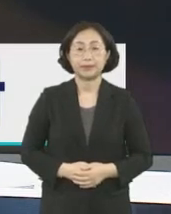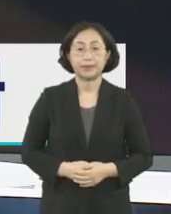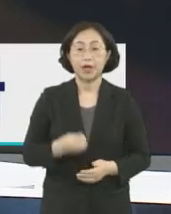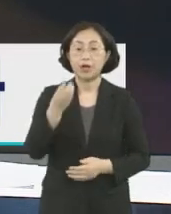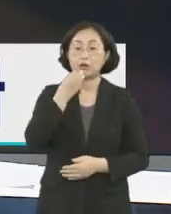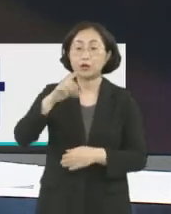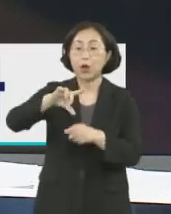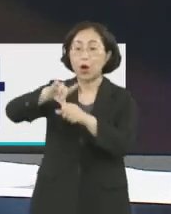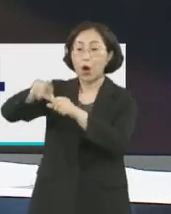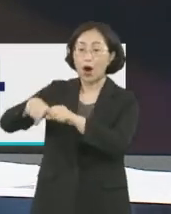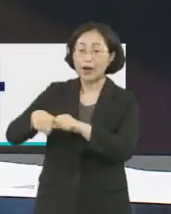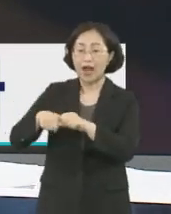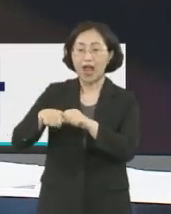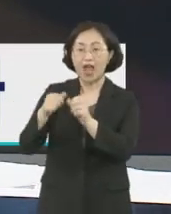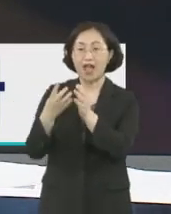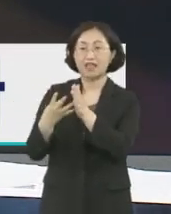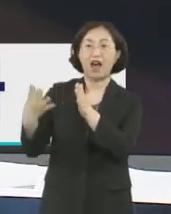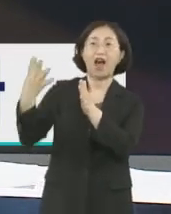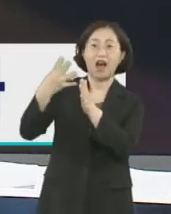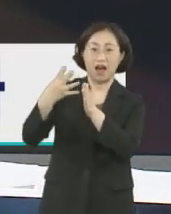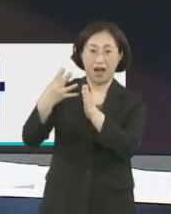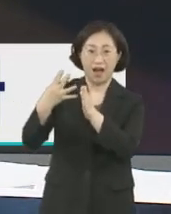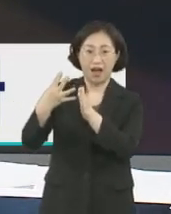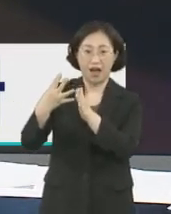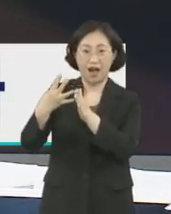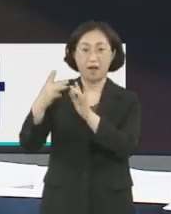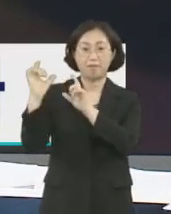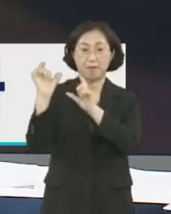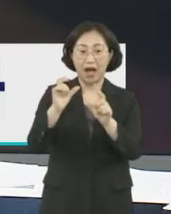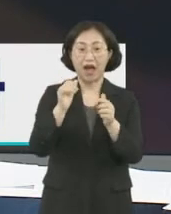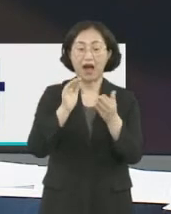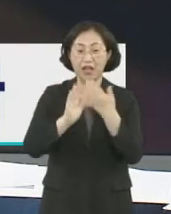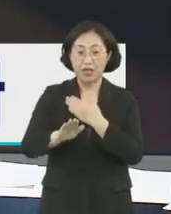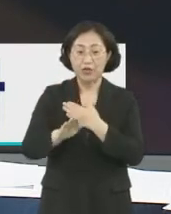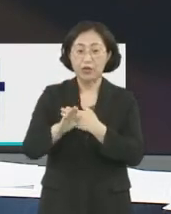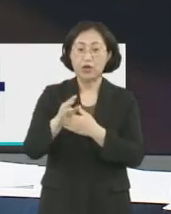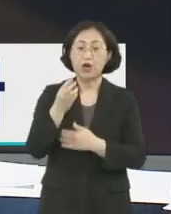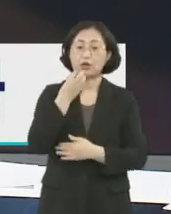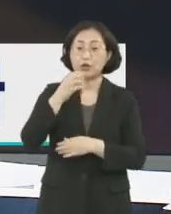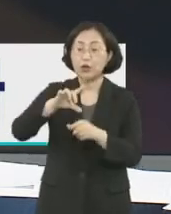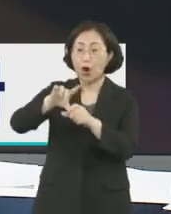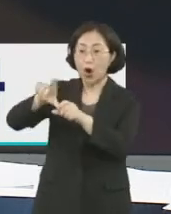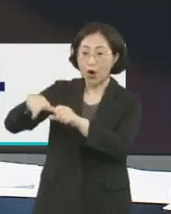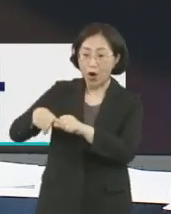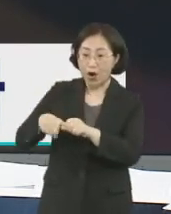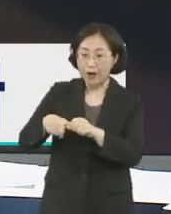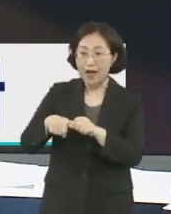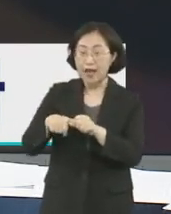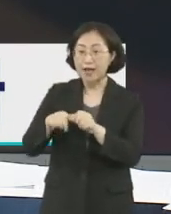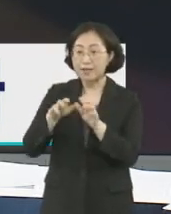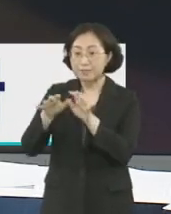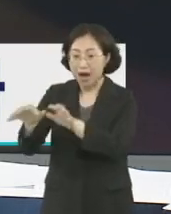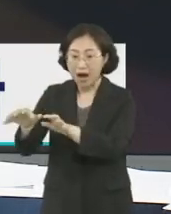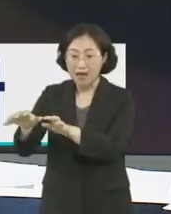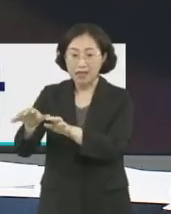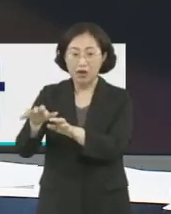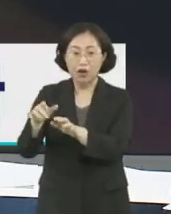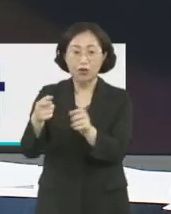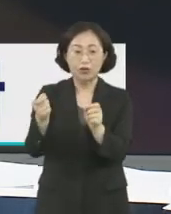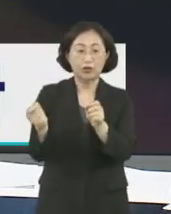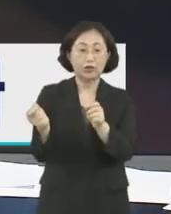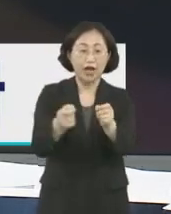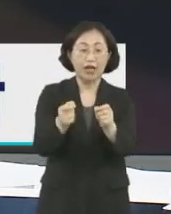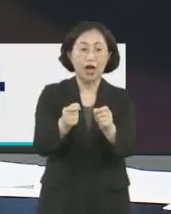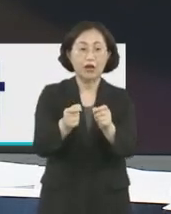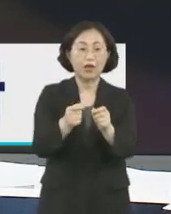수도권 의 사회적 거리두기 4단계 격상 이후 수도권 방문객들이 대거 천안 지역을 찾으면서 원정 융